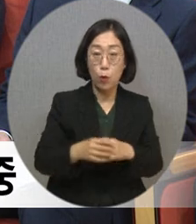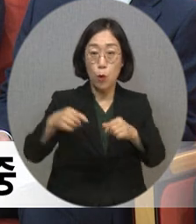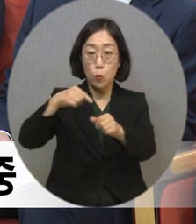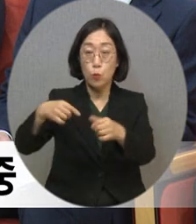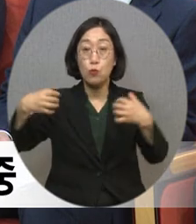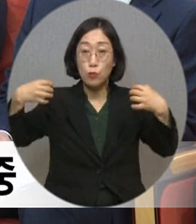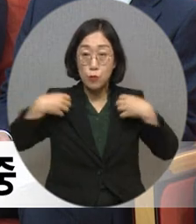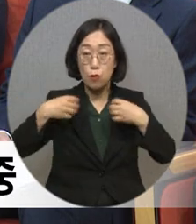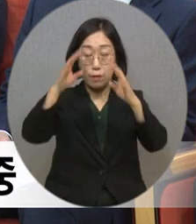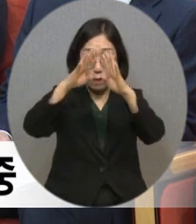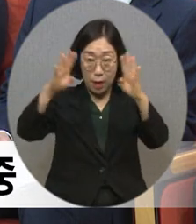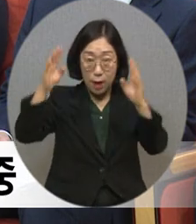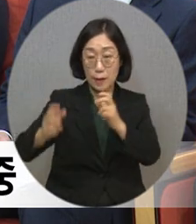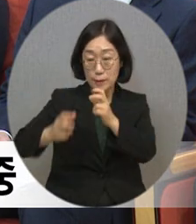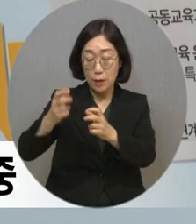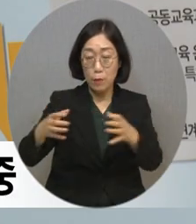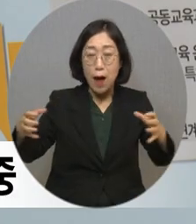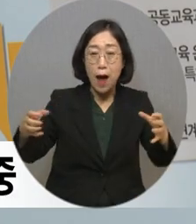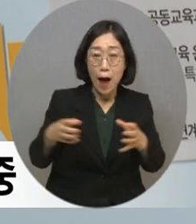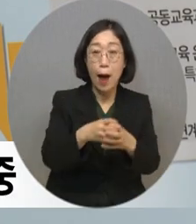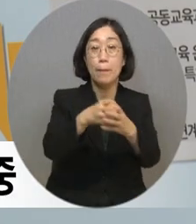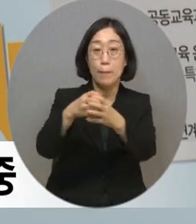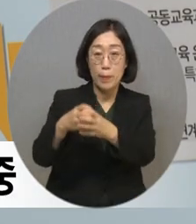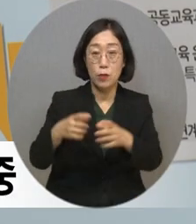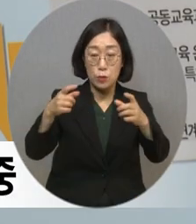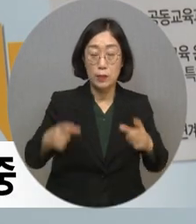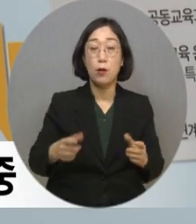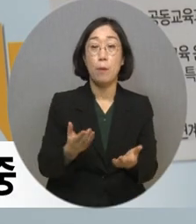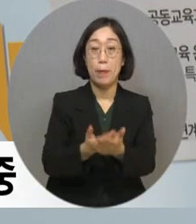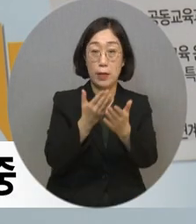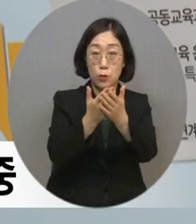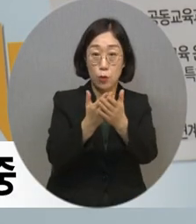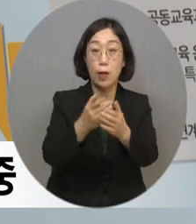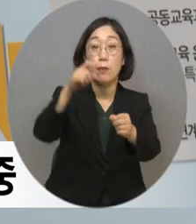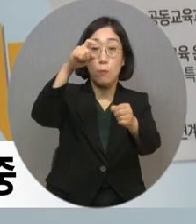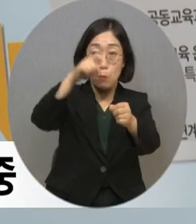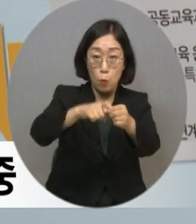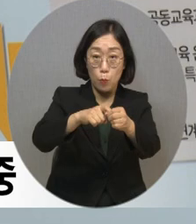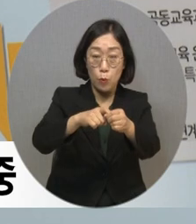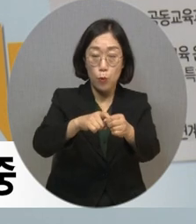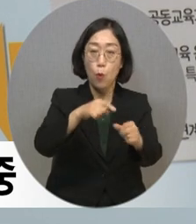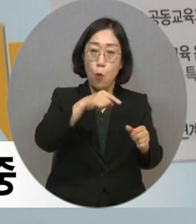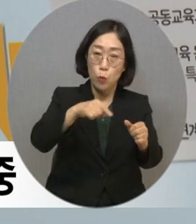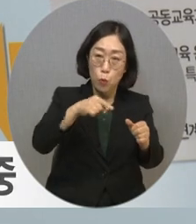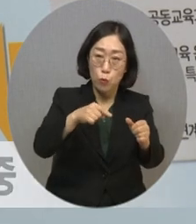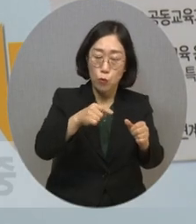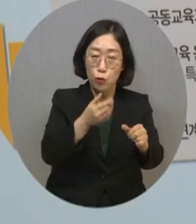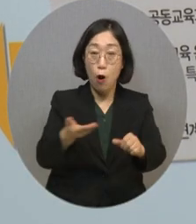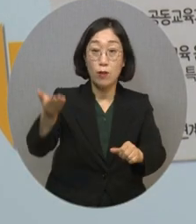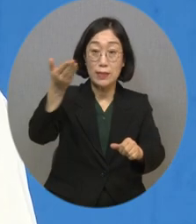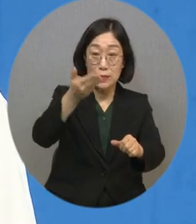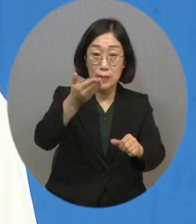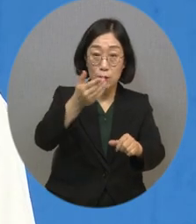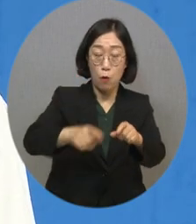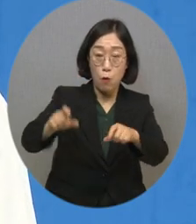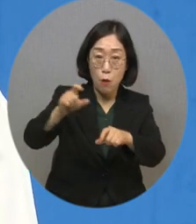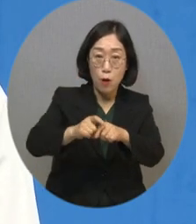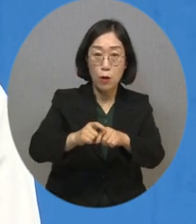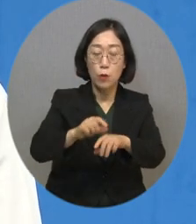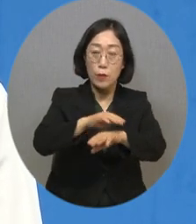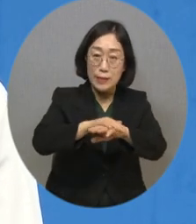대학, 산업체 등이 협력해 지역발전의 큰 틀에서 지역교육혁신과 지역인재 양성 및